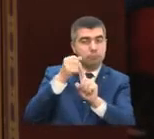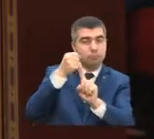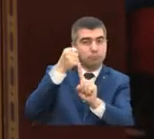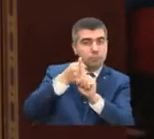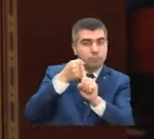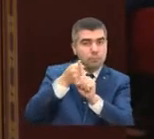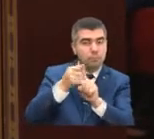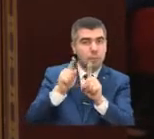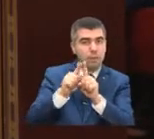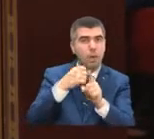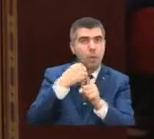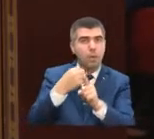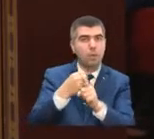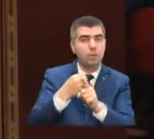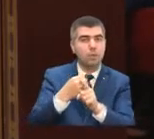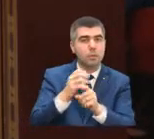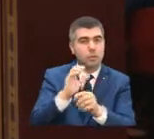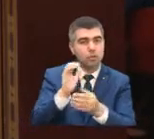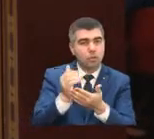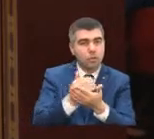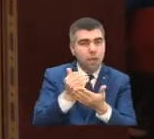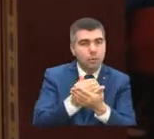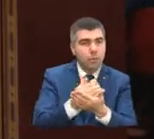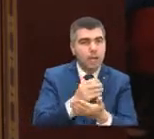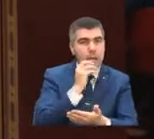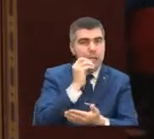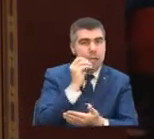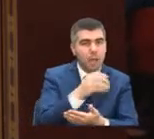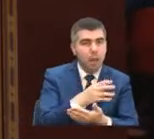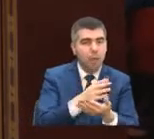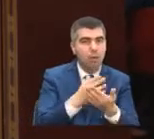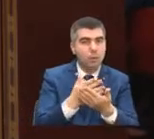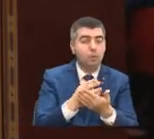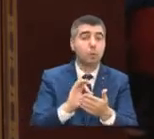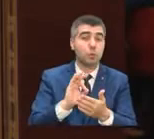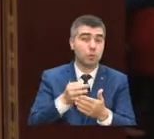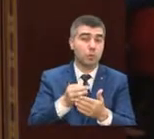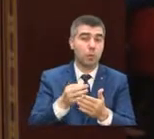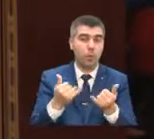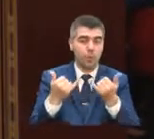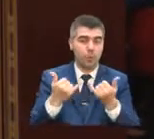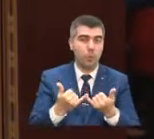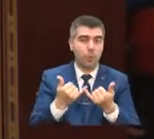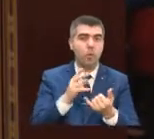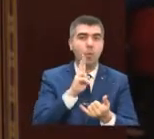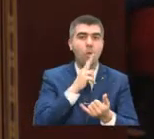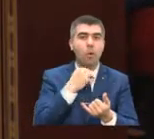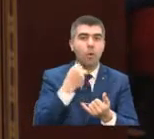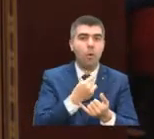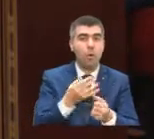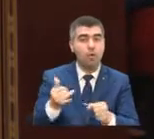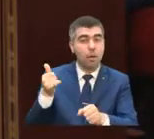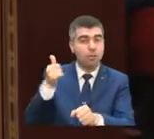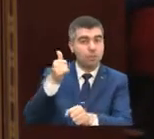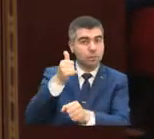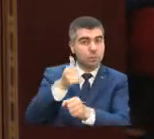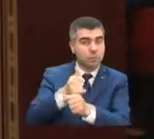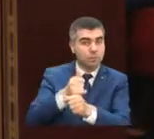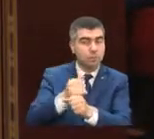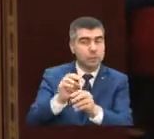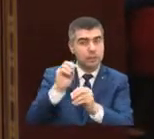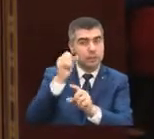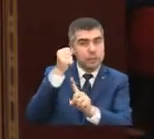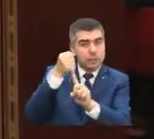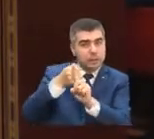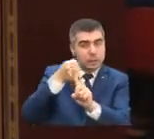بالمهننه ديال القطاع تدبير النفايات، وكذلك لتحصيل واحد الرصيد. اليوم الحكومه منذ تعيينها الى اليوم بذلت